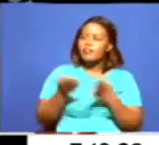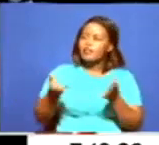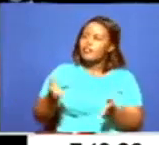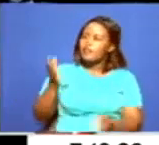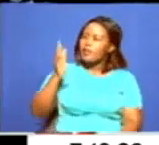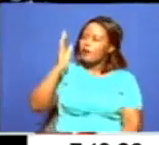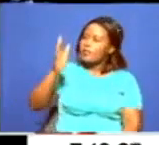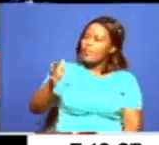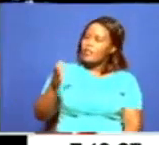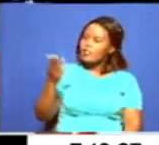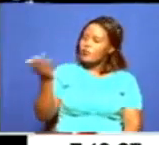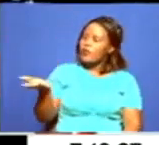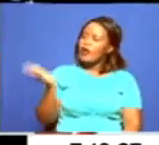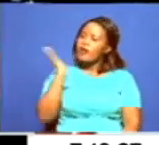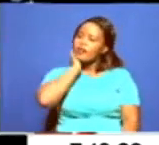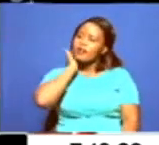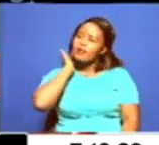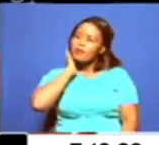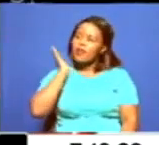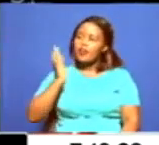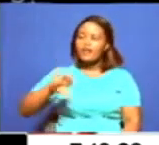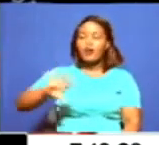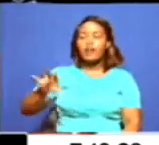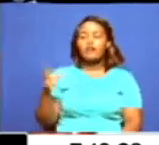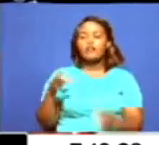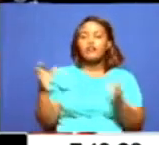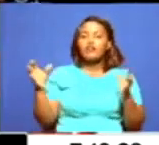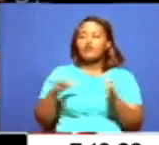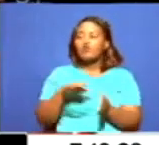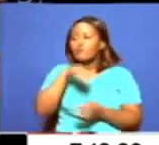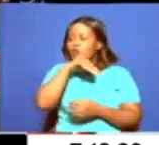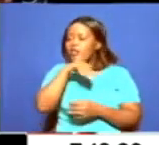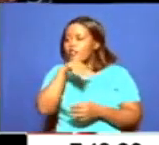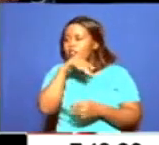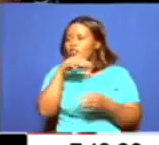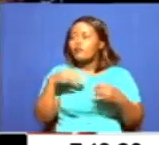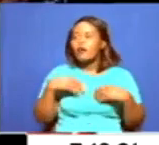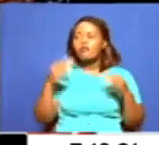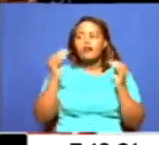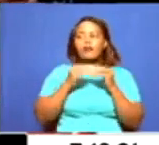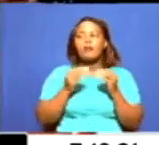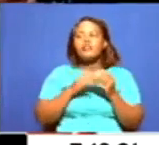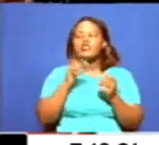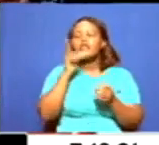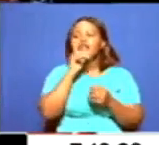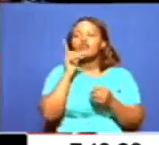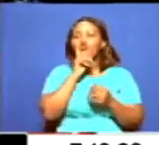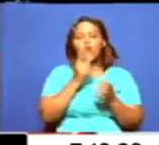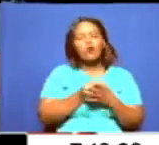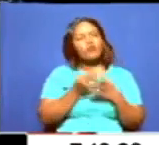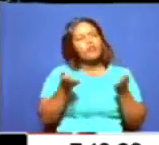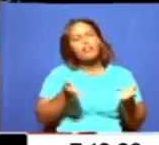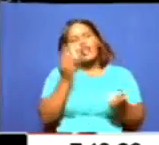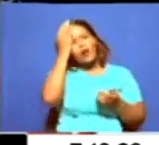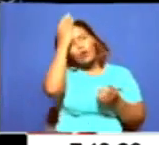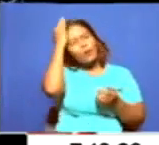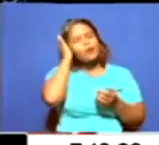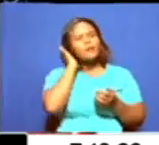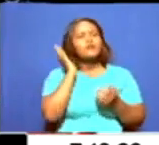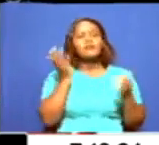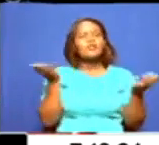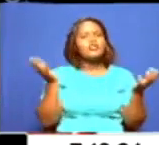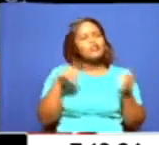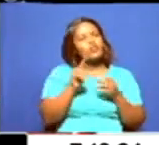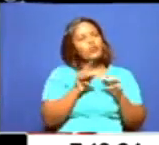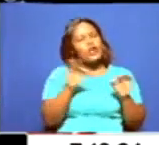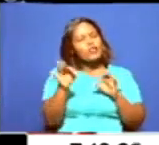eneo la Murang'a, ambapo Azimio wanatarajia kufanya mkutano wao hapo kesho. Na Beatrice, kama unanipata, waweza kutuelezea ni maandalizi